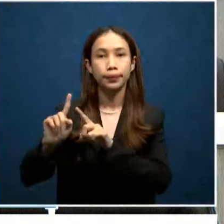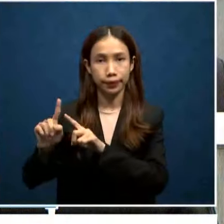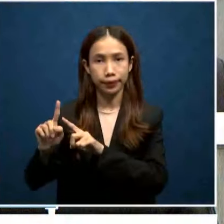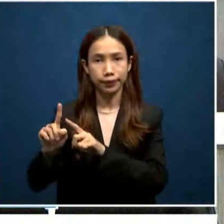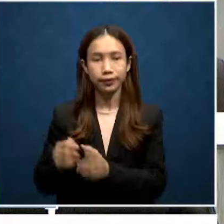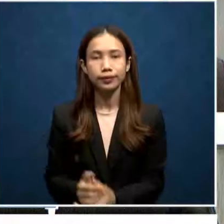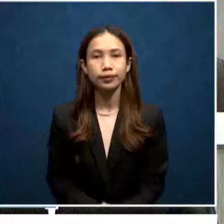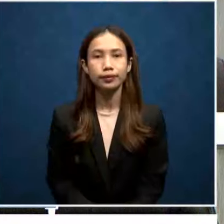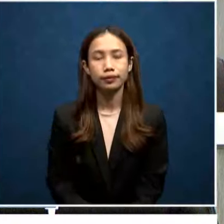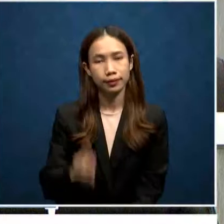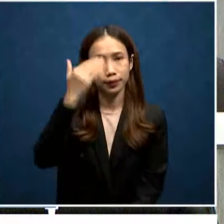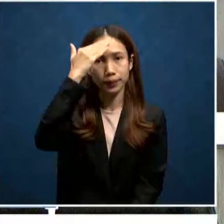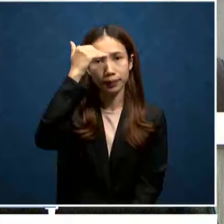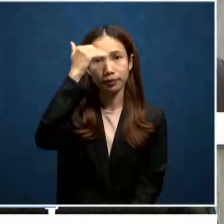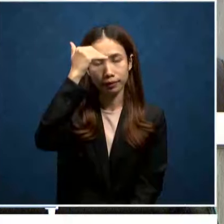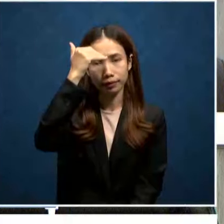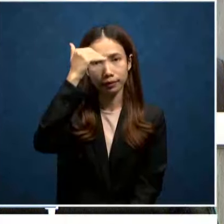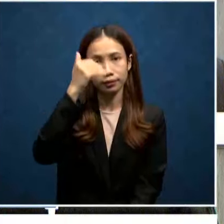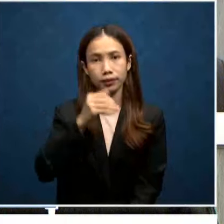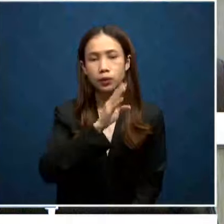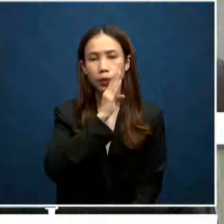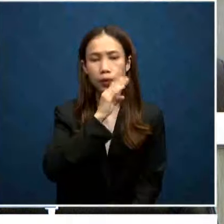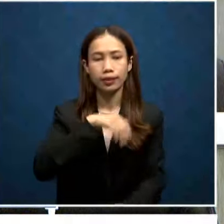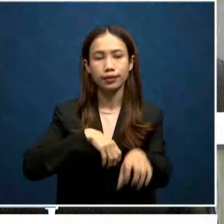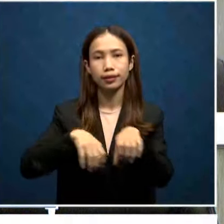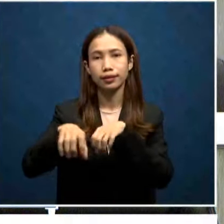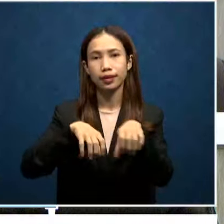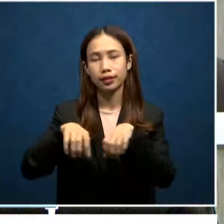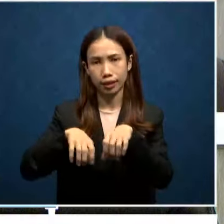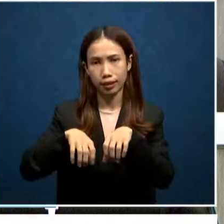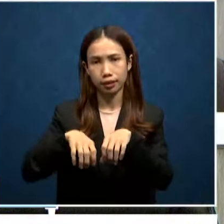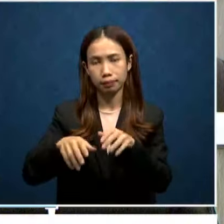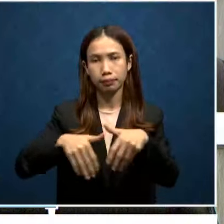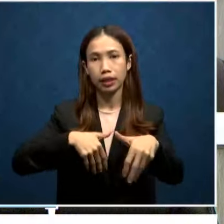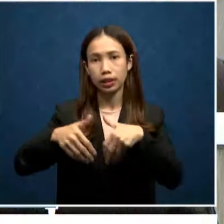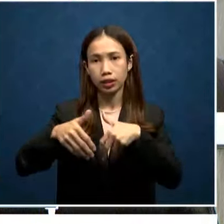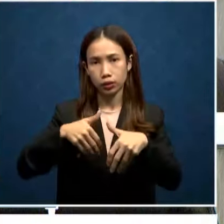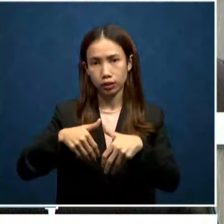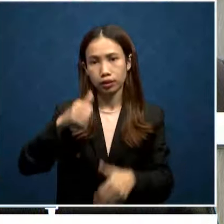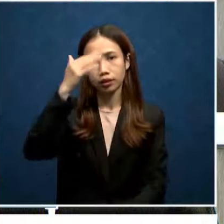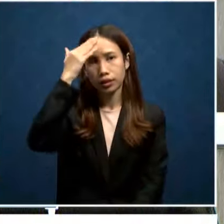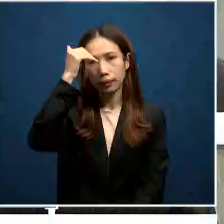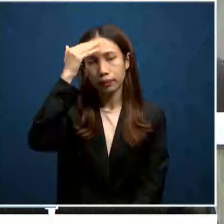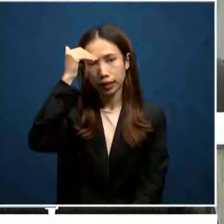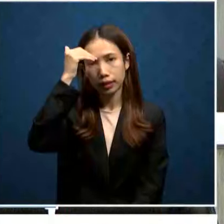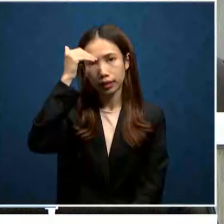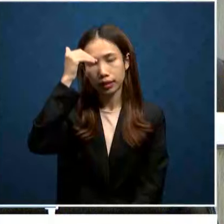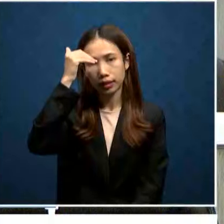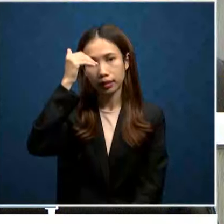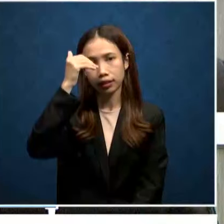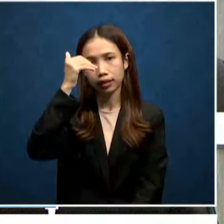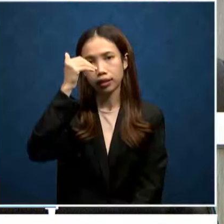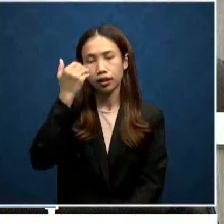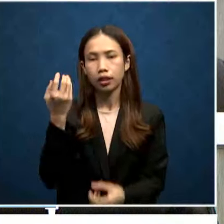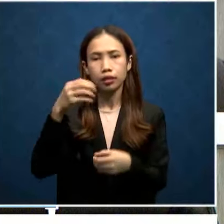ระเบียบทำไมเมื่อจะจัดสรรให้กับพี่น้องประชาชนทำไมจึงไม่เอาเข้า